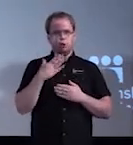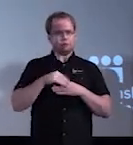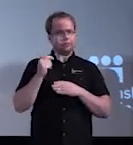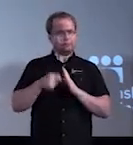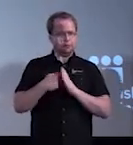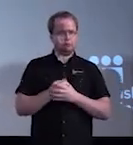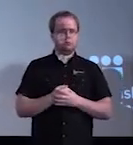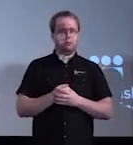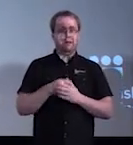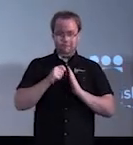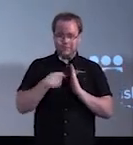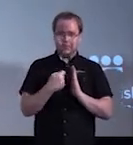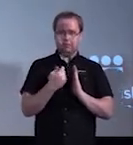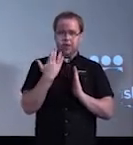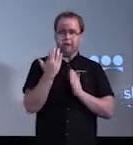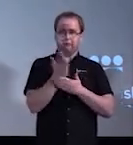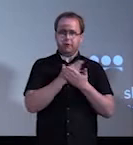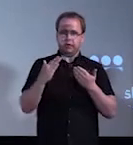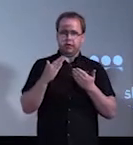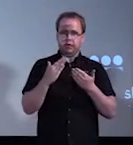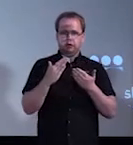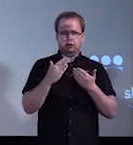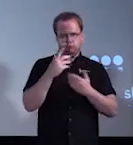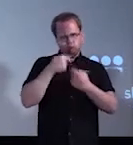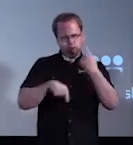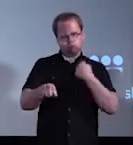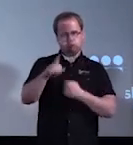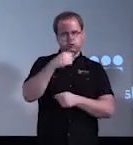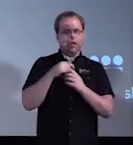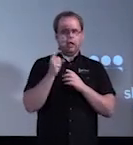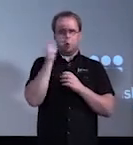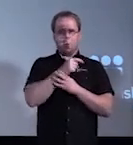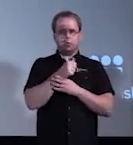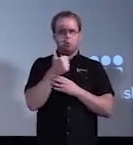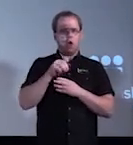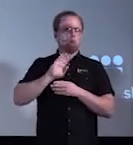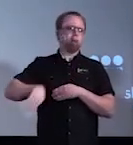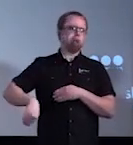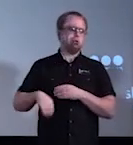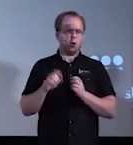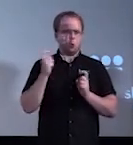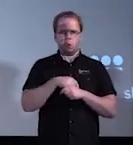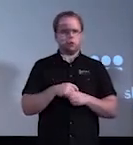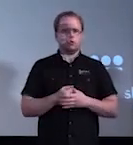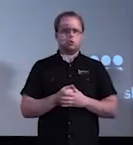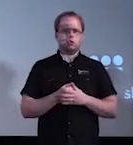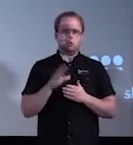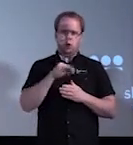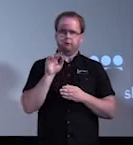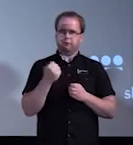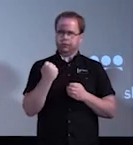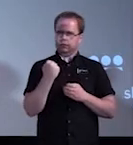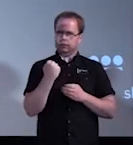film. Alltså film är ju en del i ett kretslopp som man inte kan glömma. Och då är det ju, har det varit